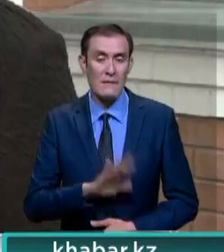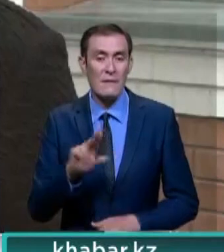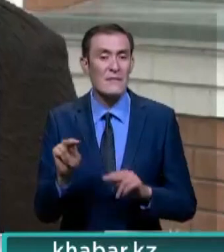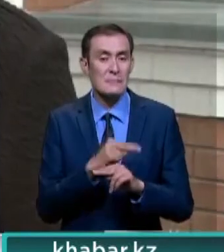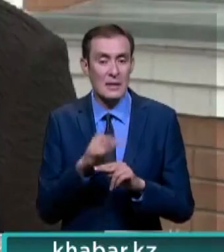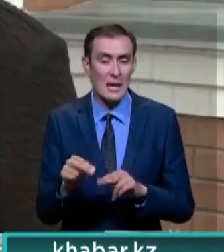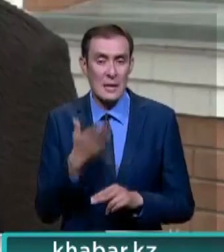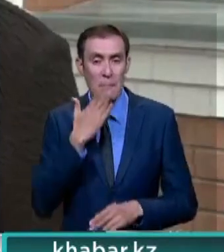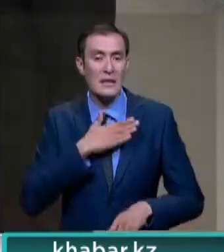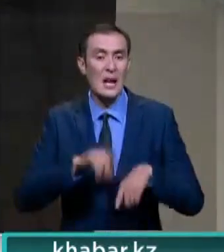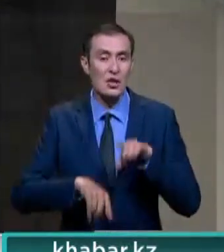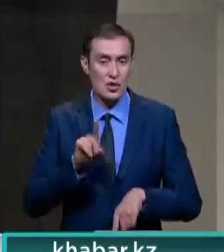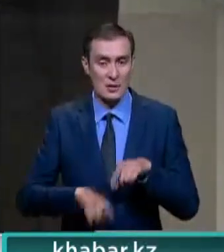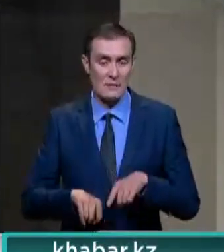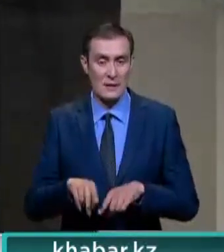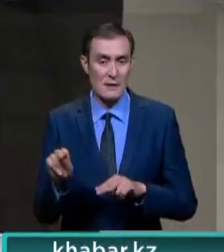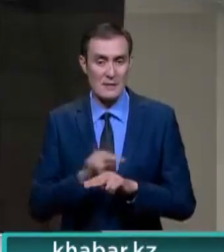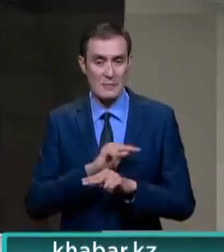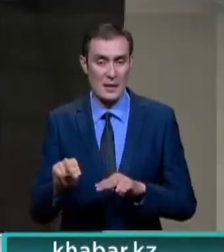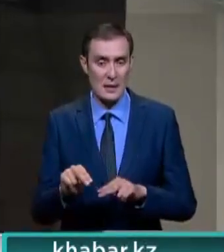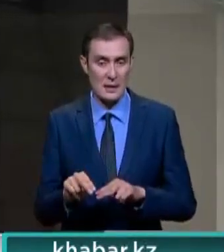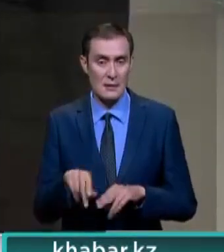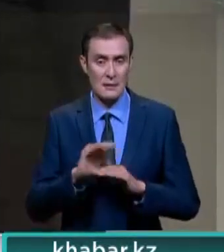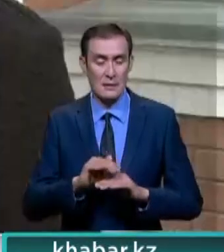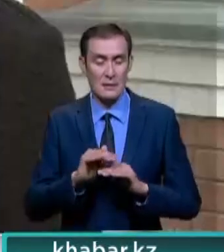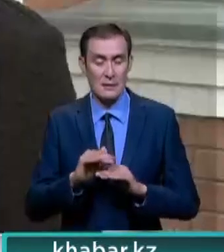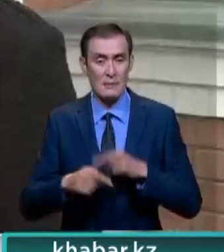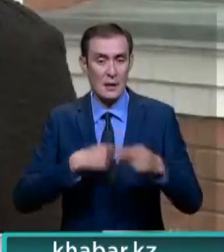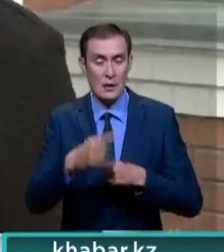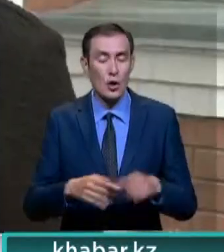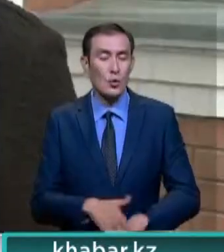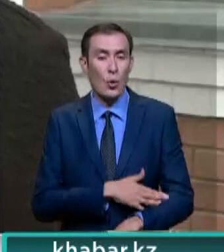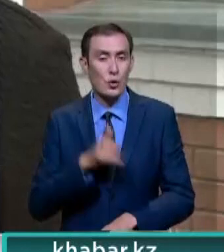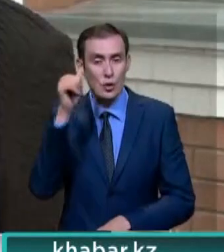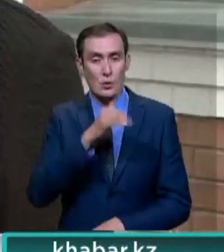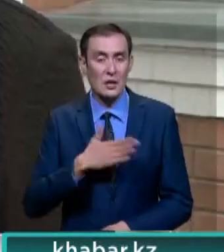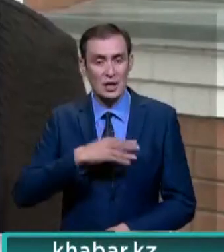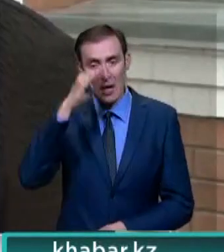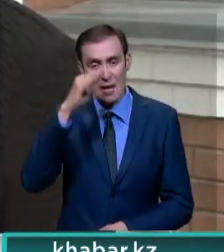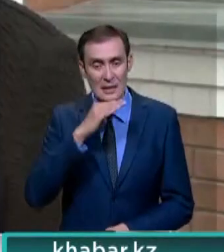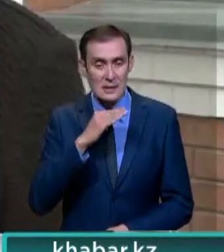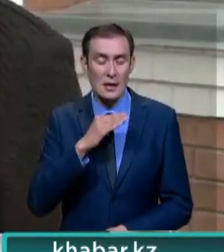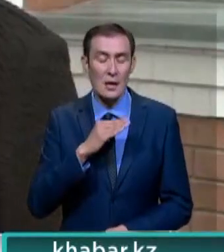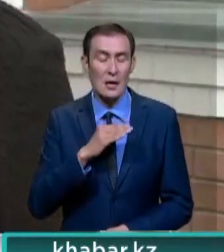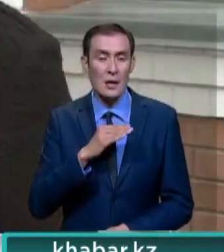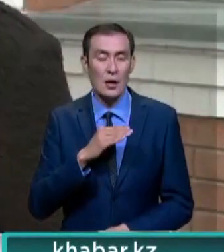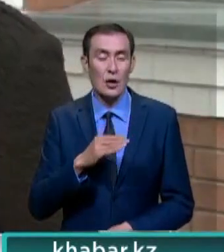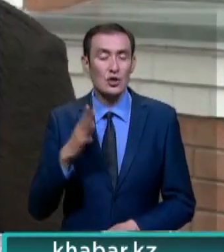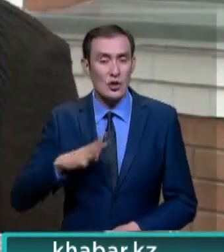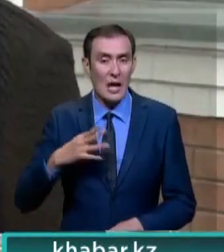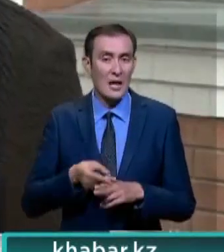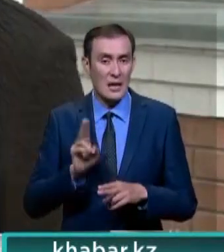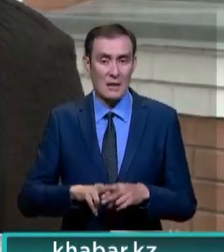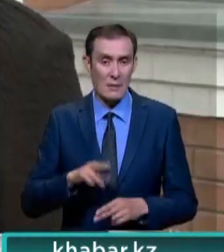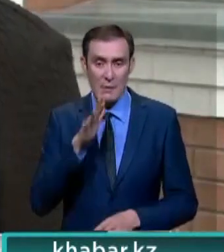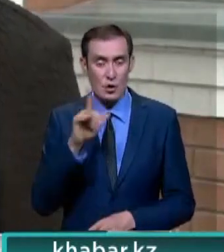воспитании, патриотического воспитания. Долгие годы наш отец Ускенбаев Каримхан ждал этого